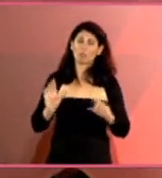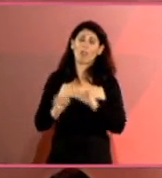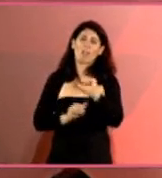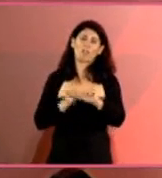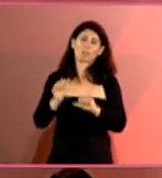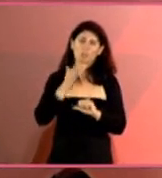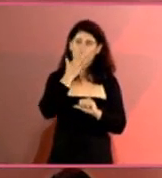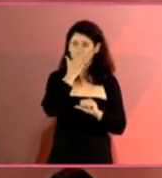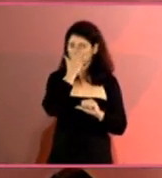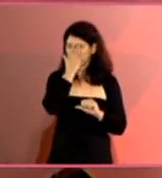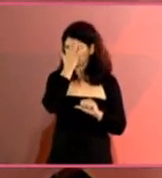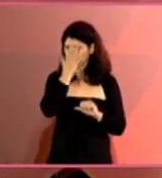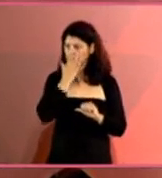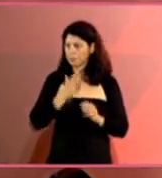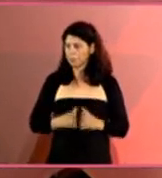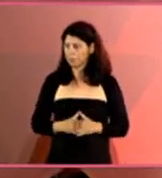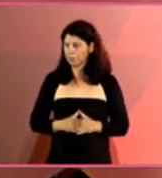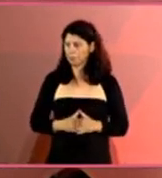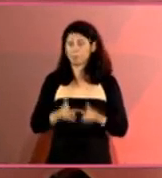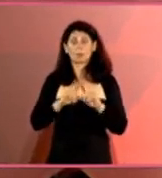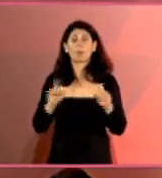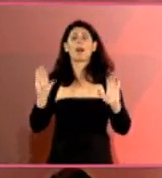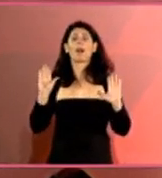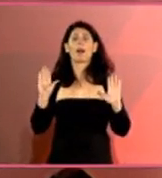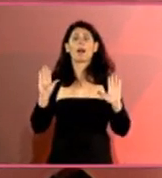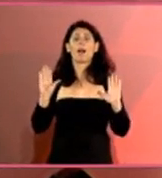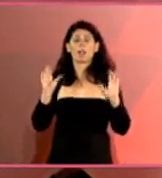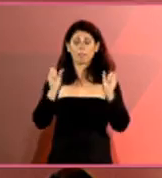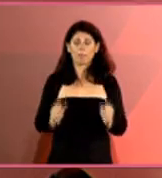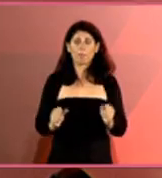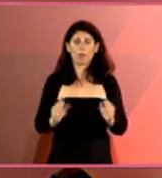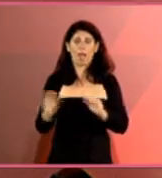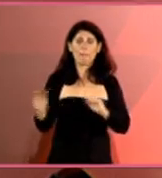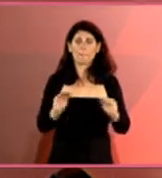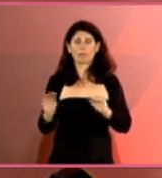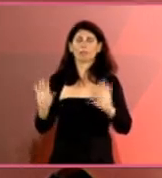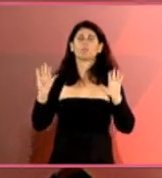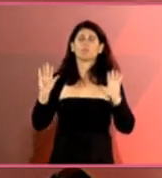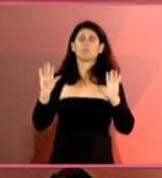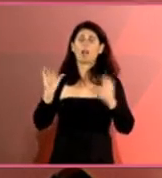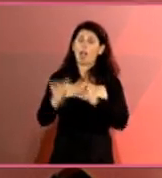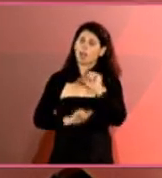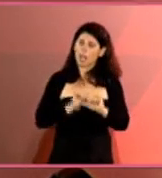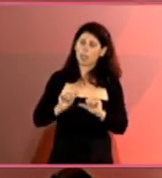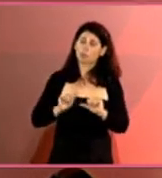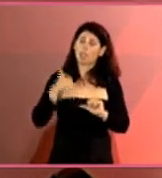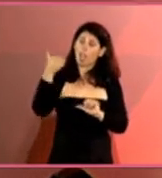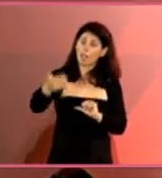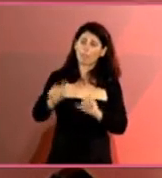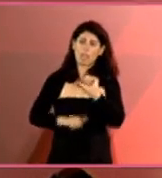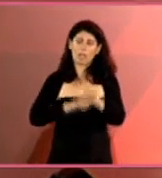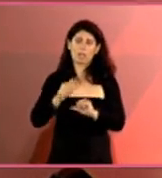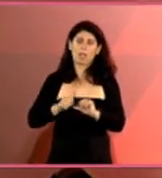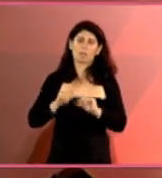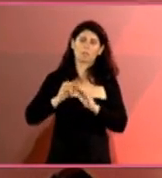αλλάζουν. Τα πράγματα δεν μένουν αμετακίνητα. Αλλάζουν και θα αλλάξουν μακροπρόθεσμα ούτως